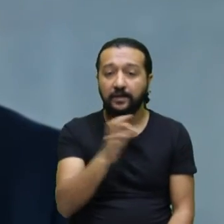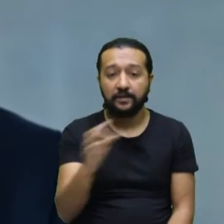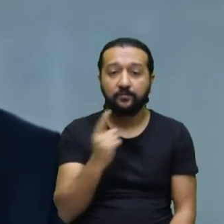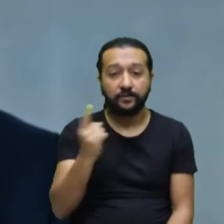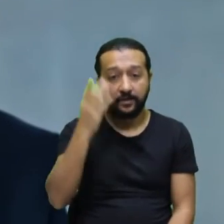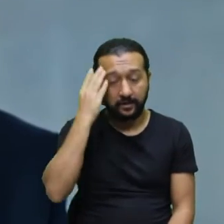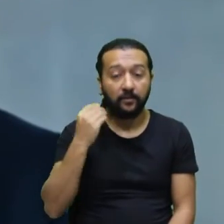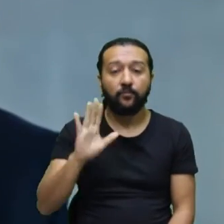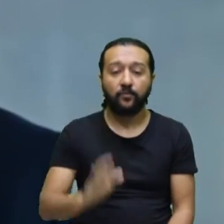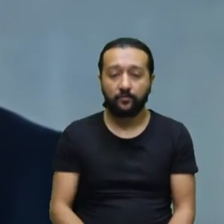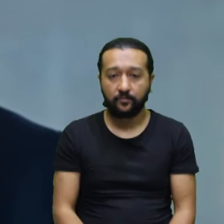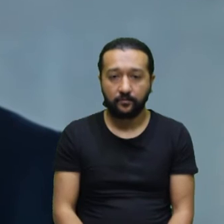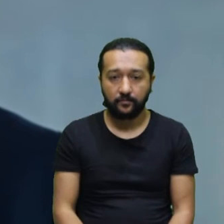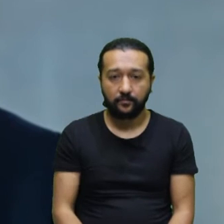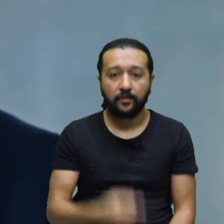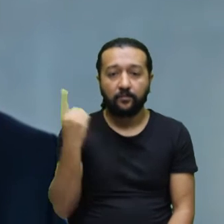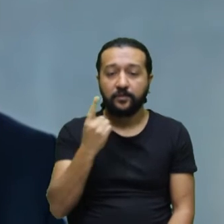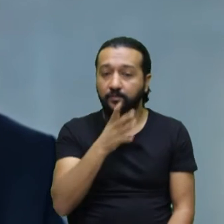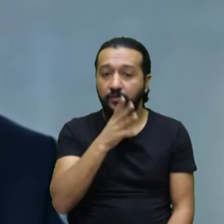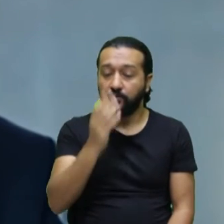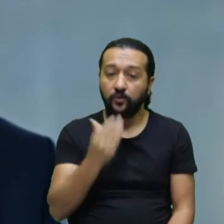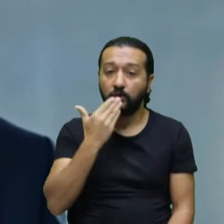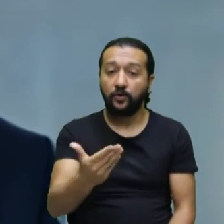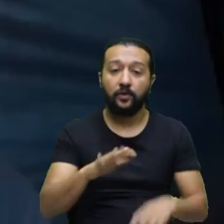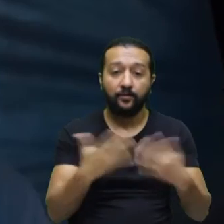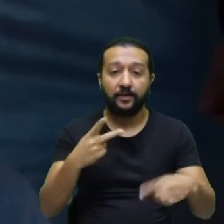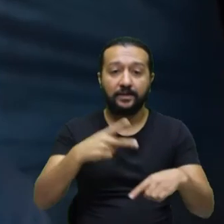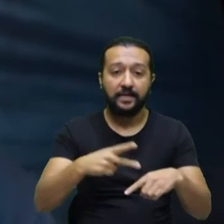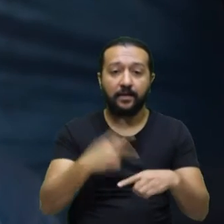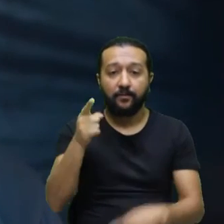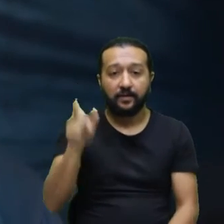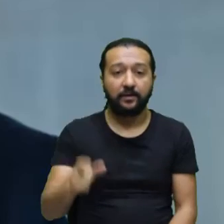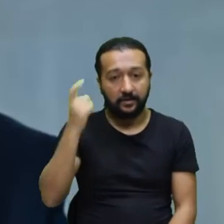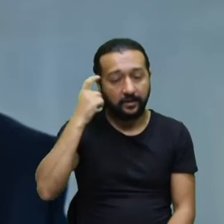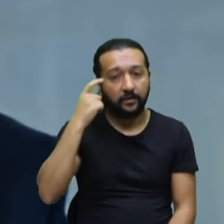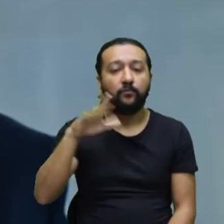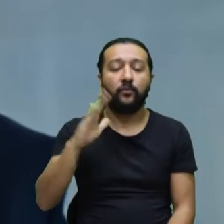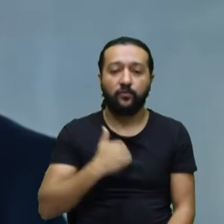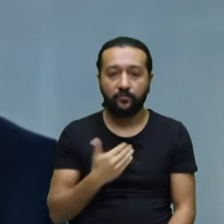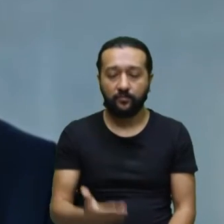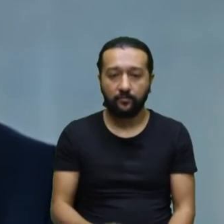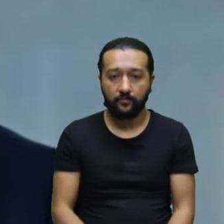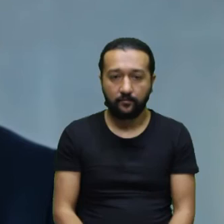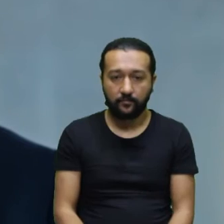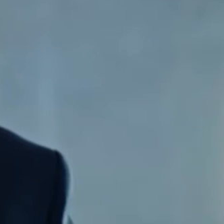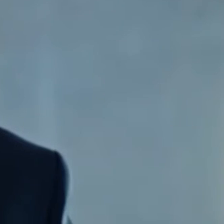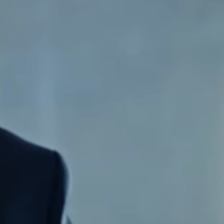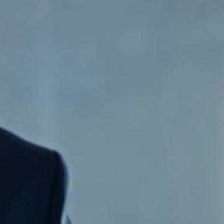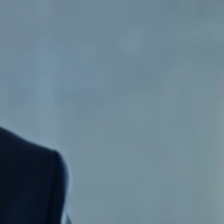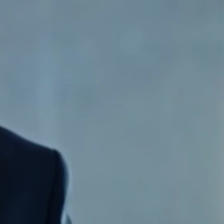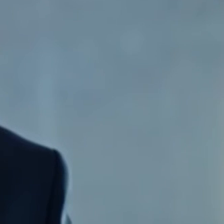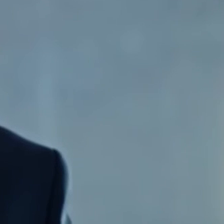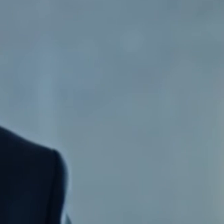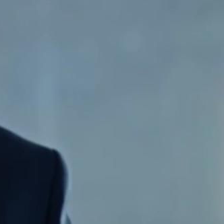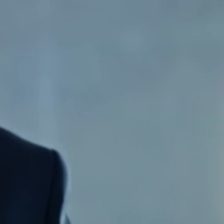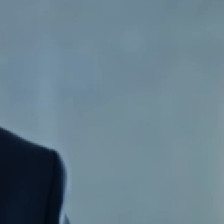Dediklerinden hiçbir şey anlamıyorum. Bir şey bilsem söylerim ama Zeynep diye birini tanımıyorum. Polat aklına bir